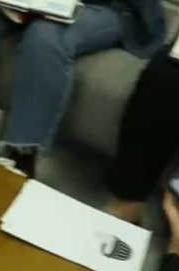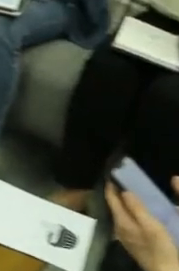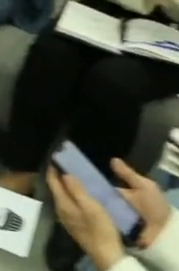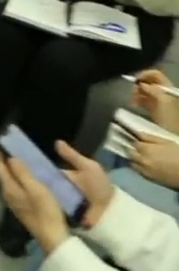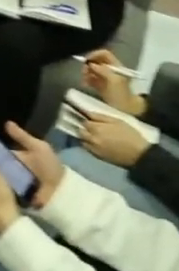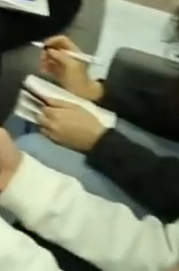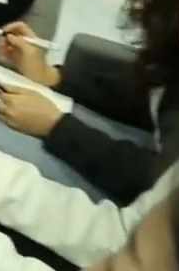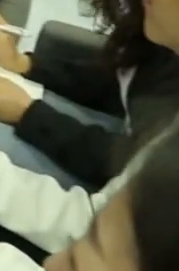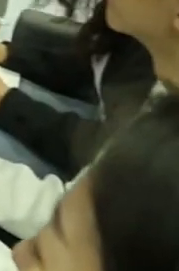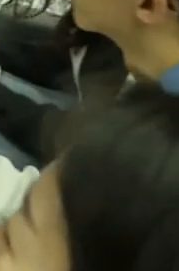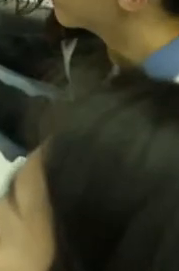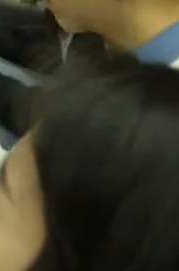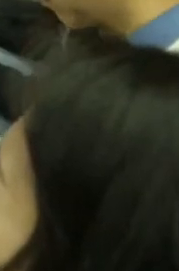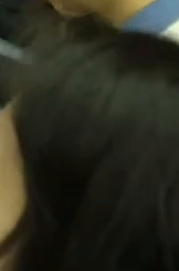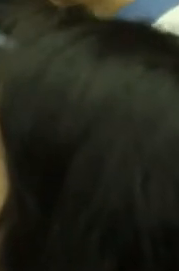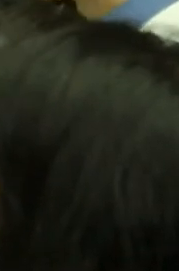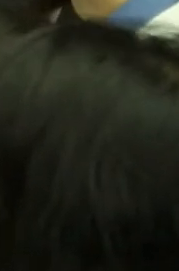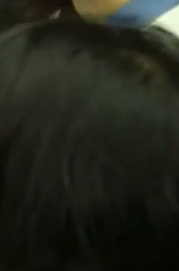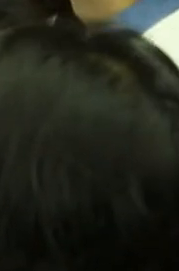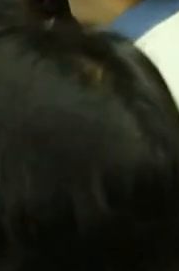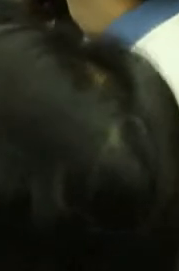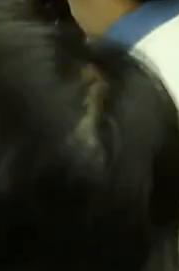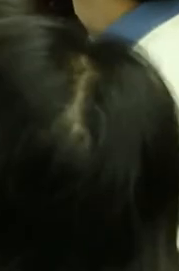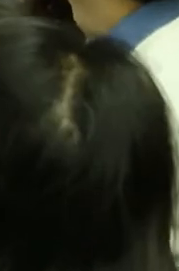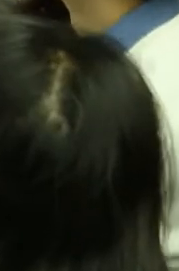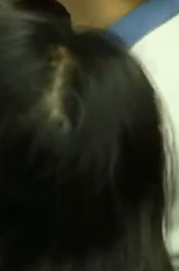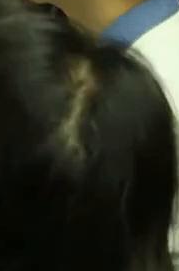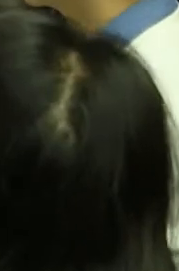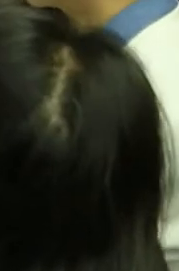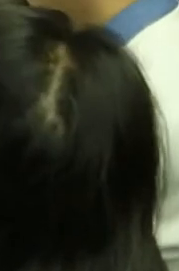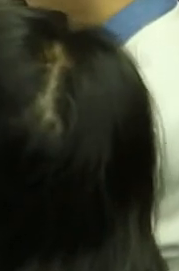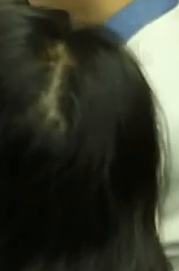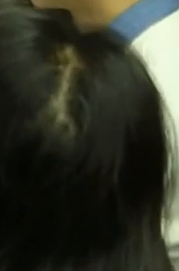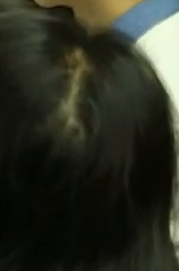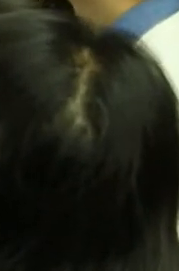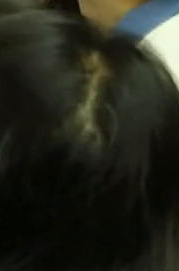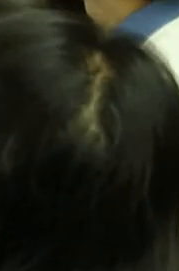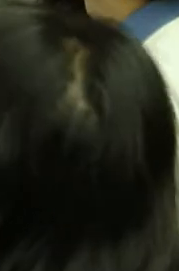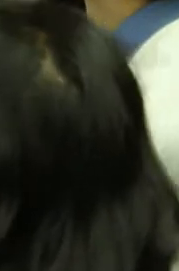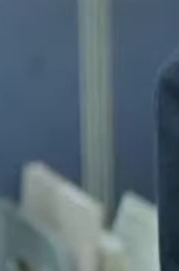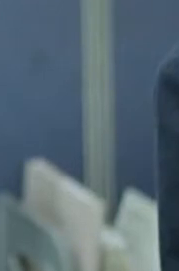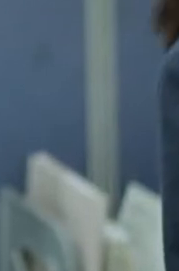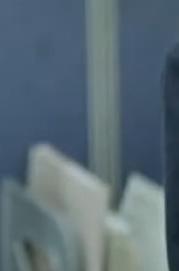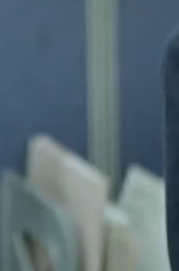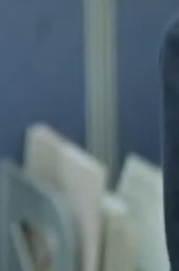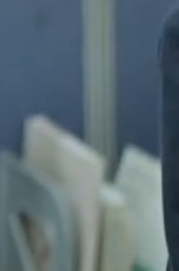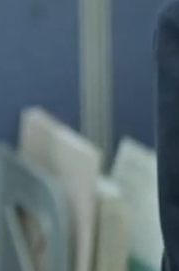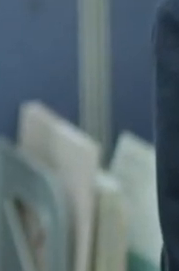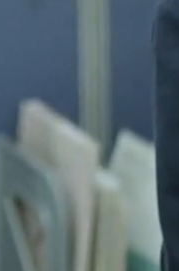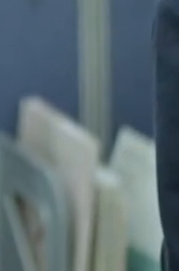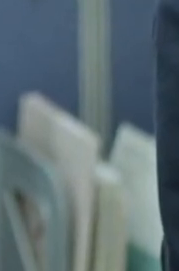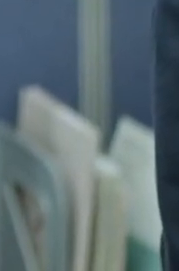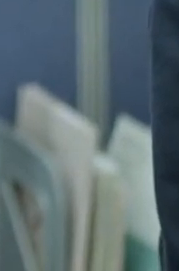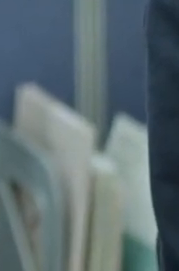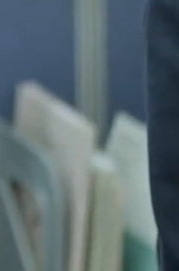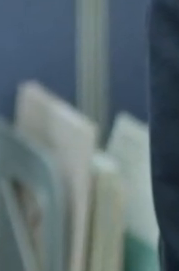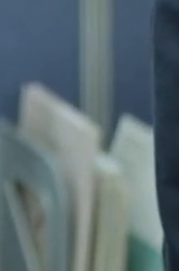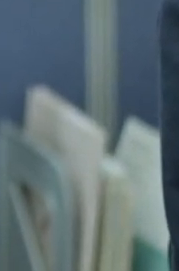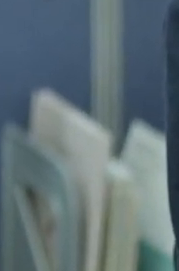외국 아동에다가 너무 그런 그렇게 별로 손님만 보고 들어가고 싶은 마음이 잘 안